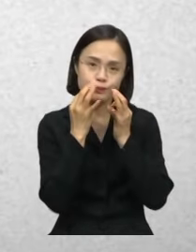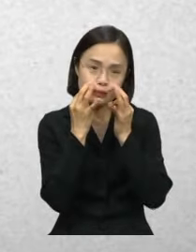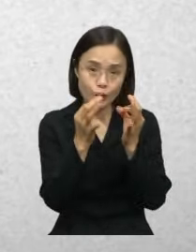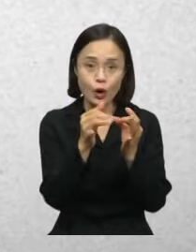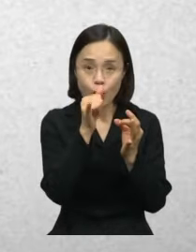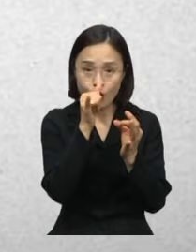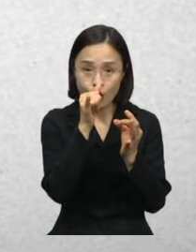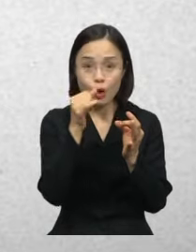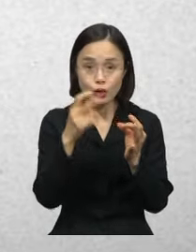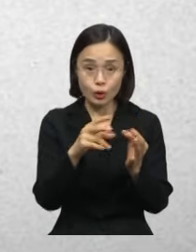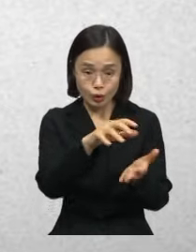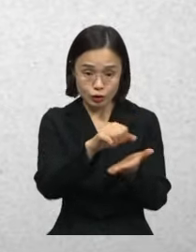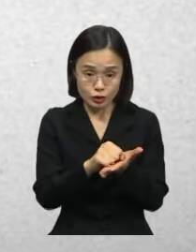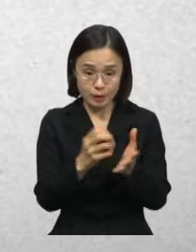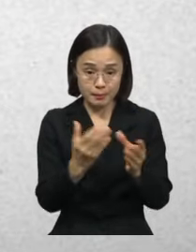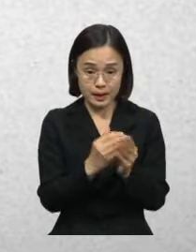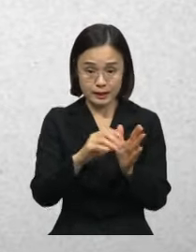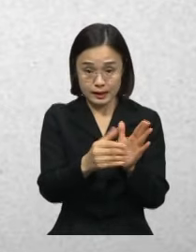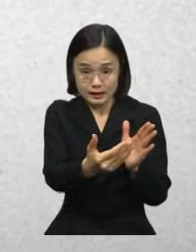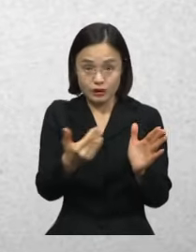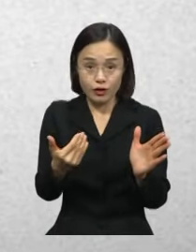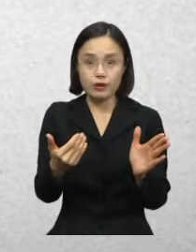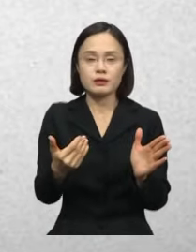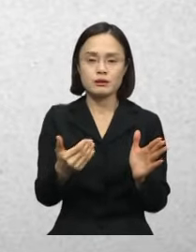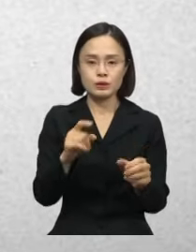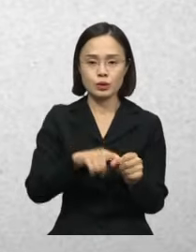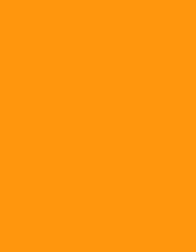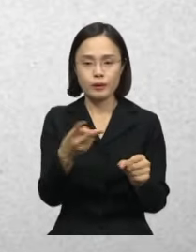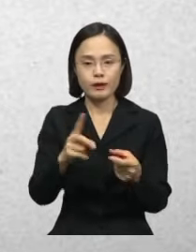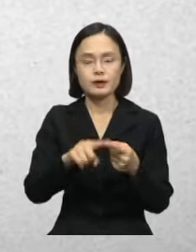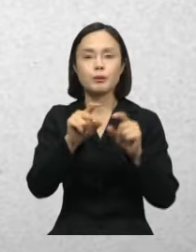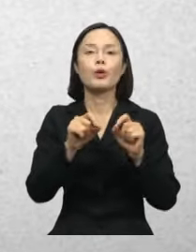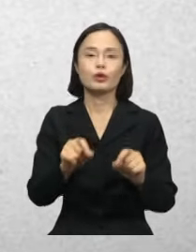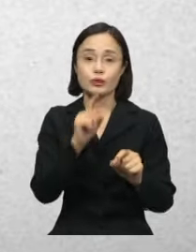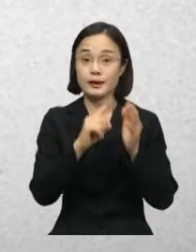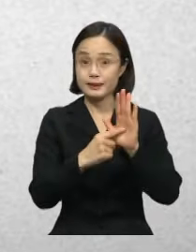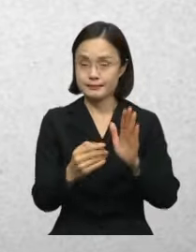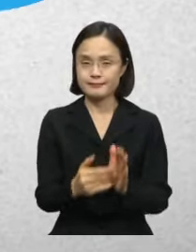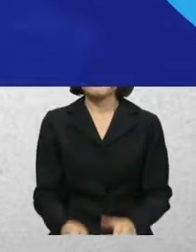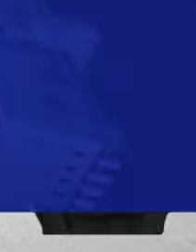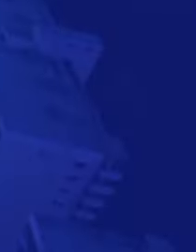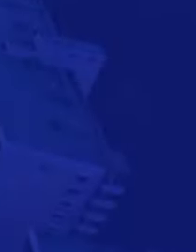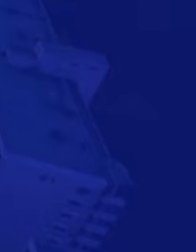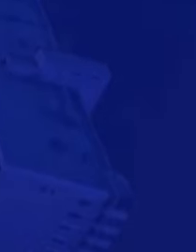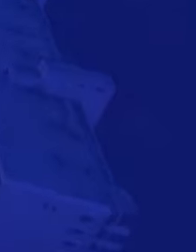용도 변경 작업은 보류하겠다고 말했습니다. 딜라이브 뉴스 이재용입니다.